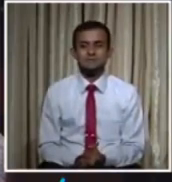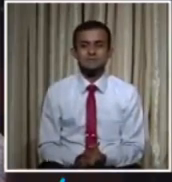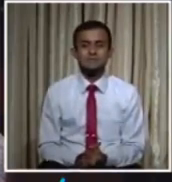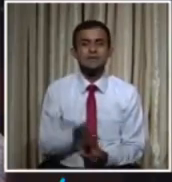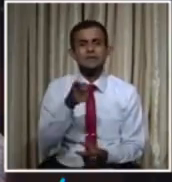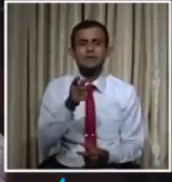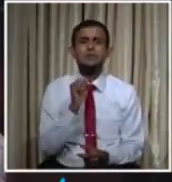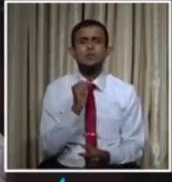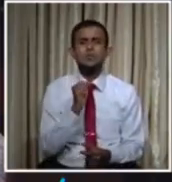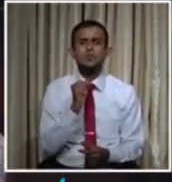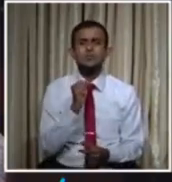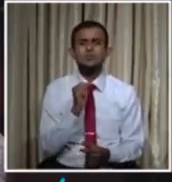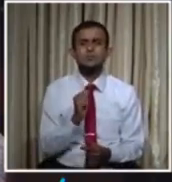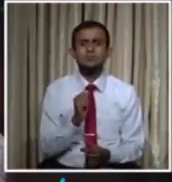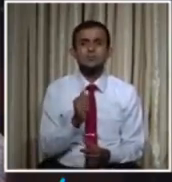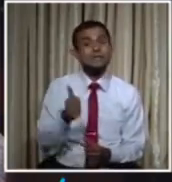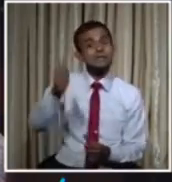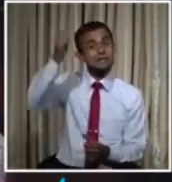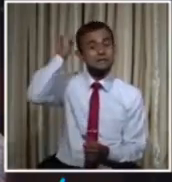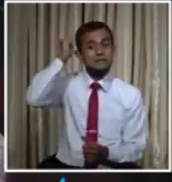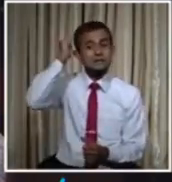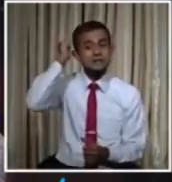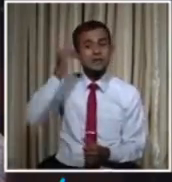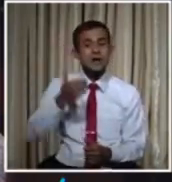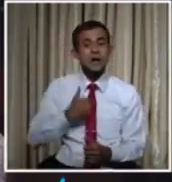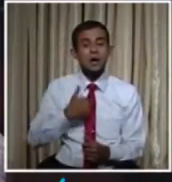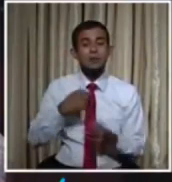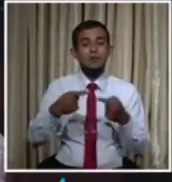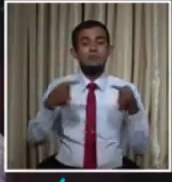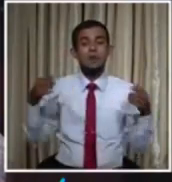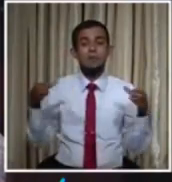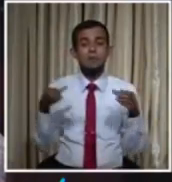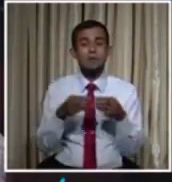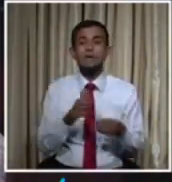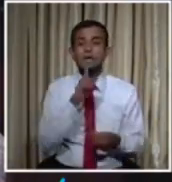මොනවද ඒ කාලේ අපේ ප්‍රතිපක්ෂ කණ්ඩායම කිව්වේ?